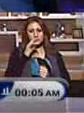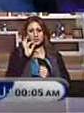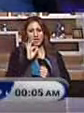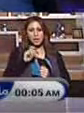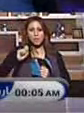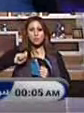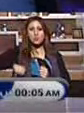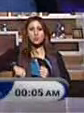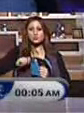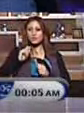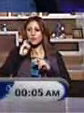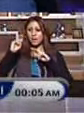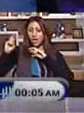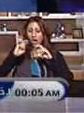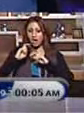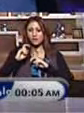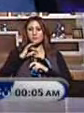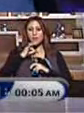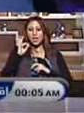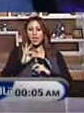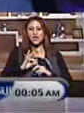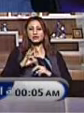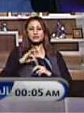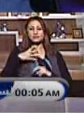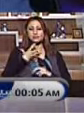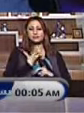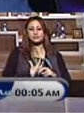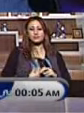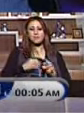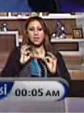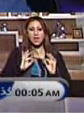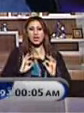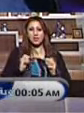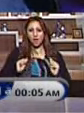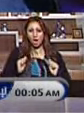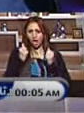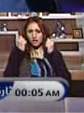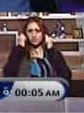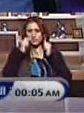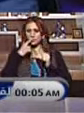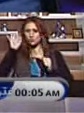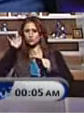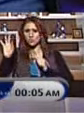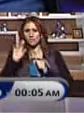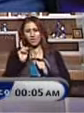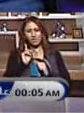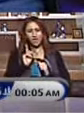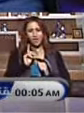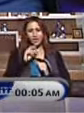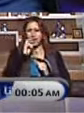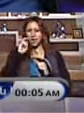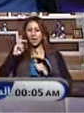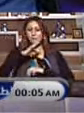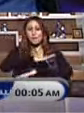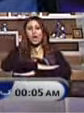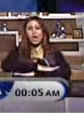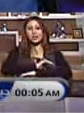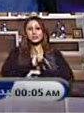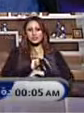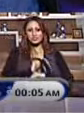موسى المحاور امامه لان انا عندما افتقد ادب الحوار اول شيء ابدا بالاستهزاء ثم